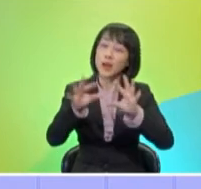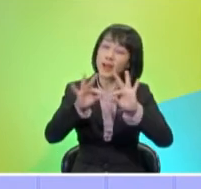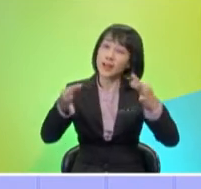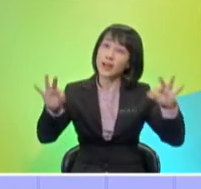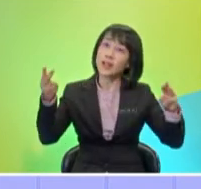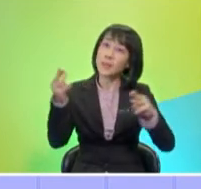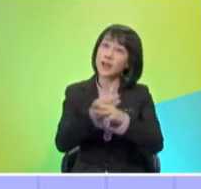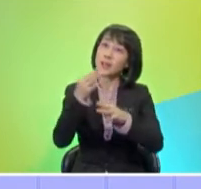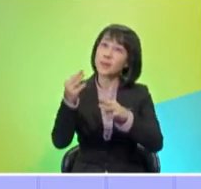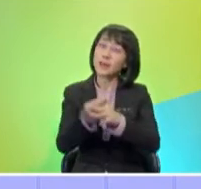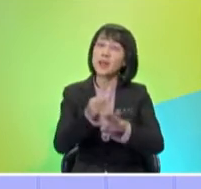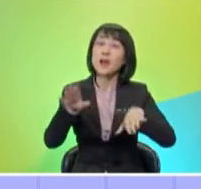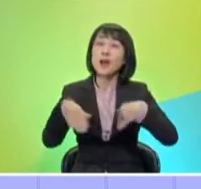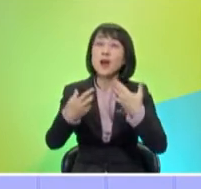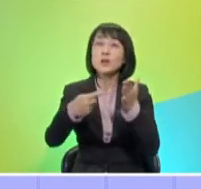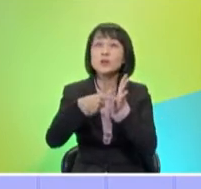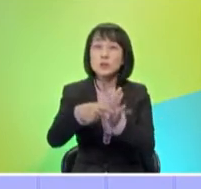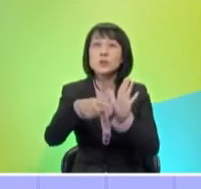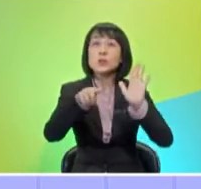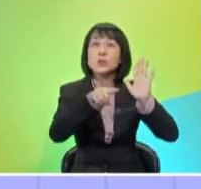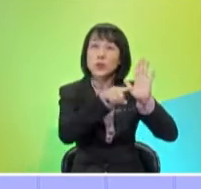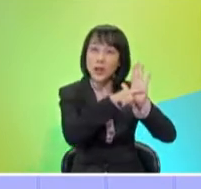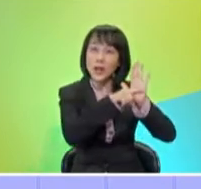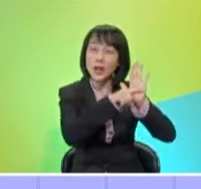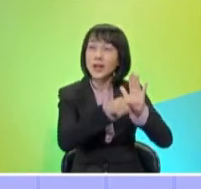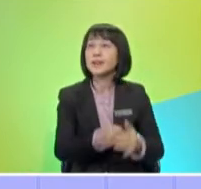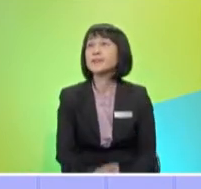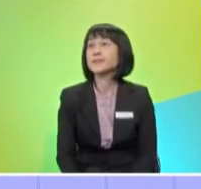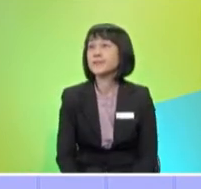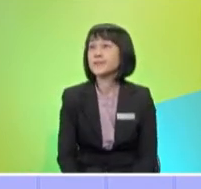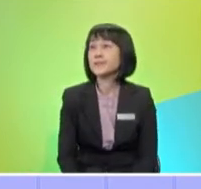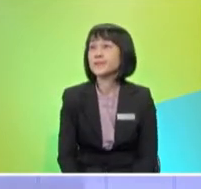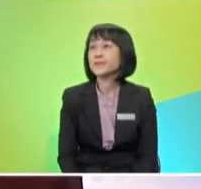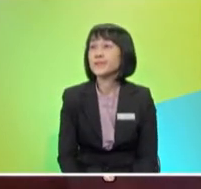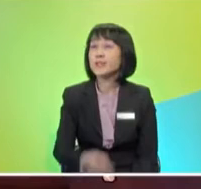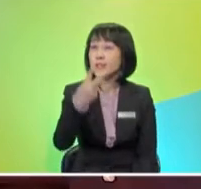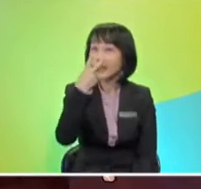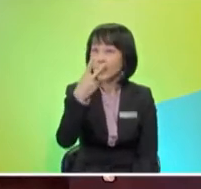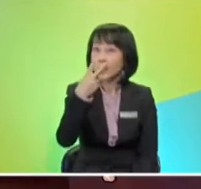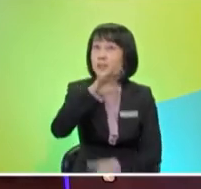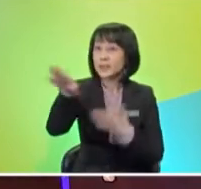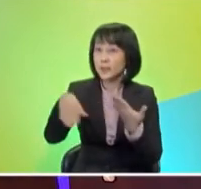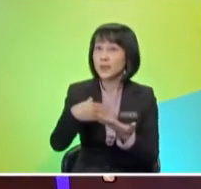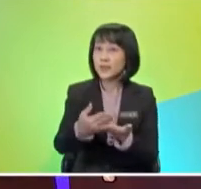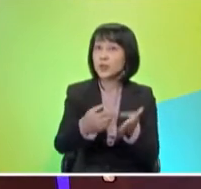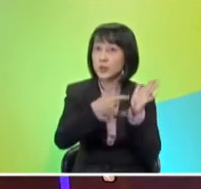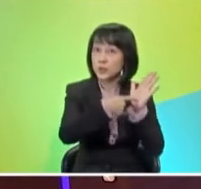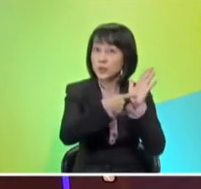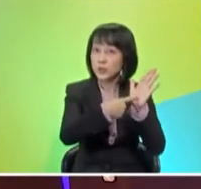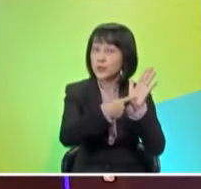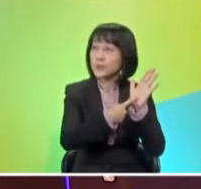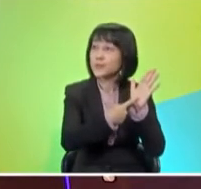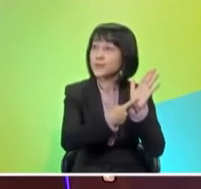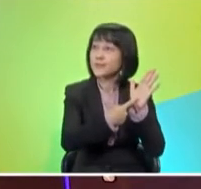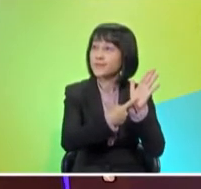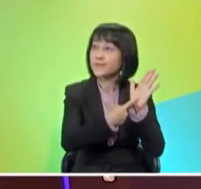bagaimana menunjukkan operasi tulang Oke tengok semua ya di rumah dan juga di